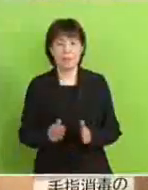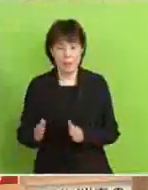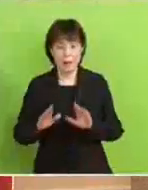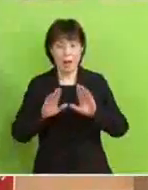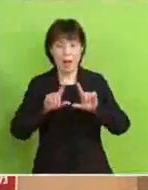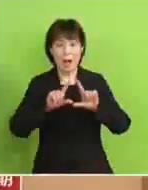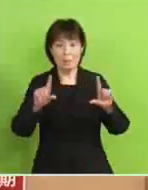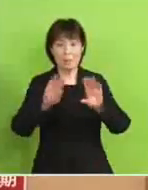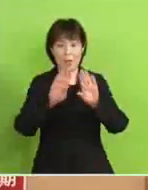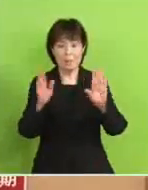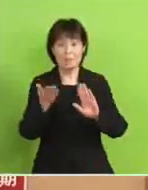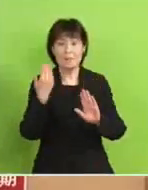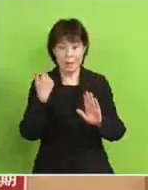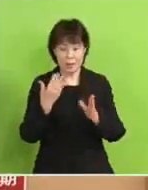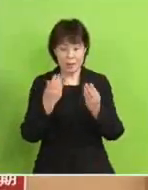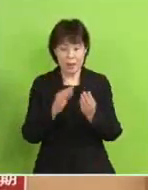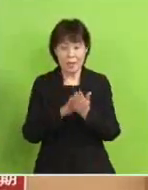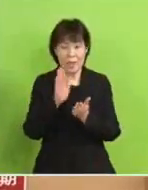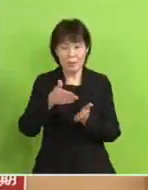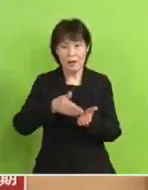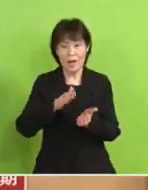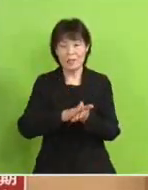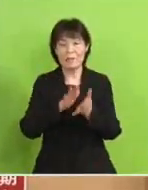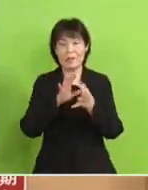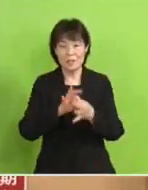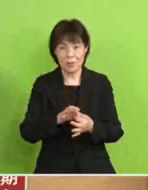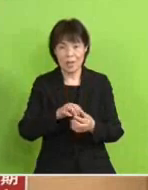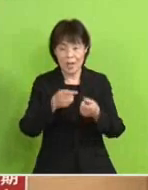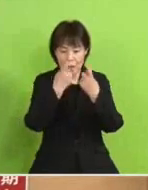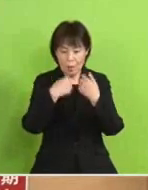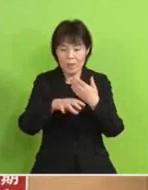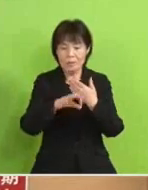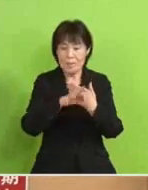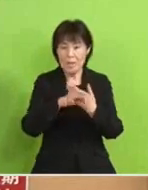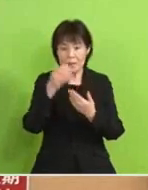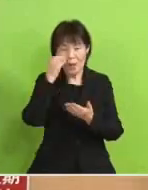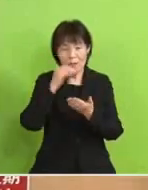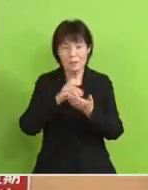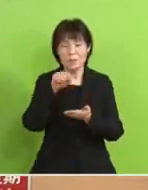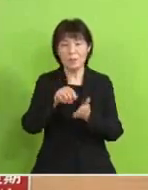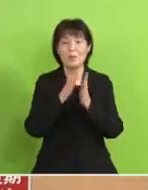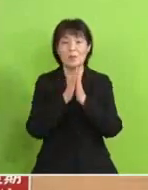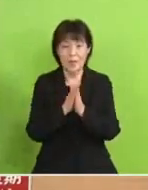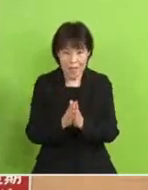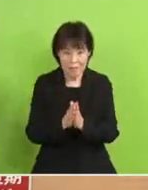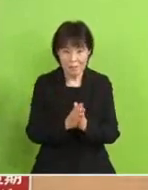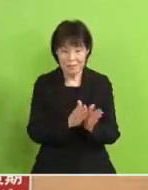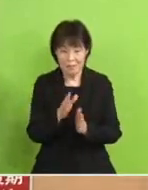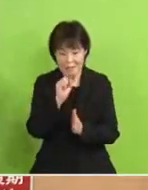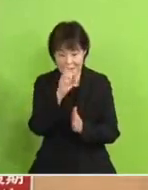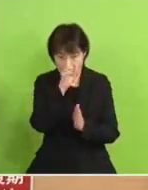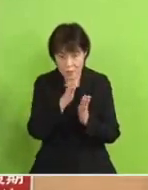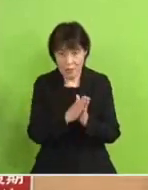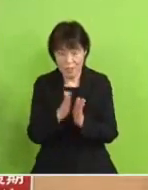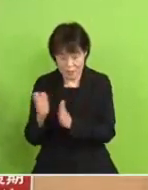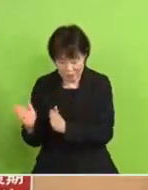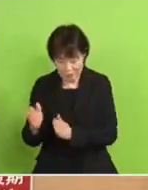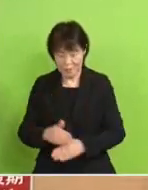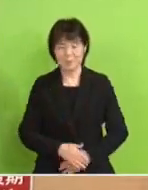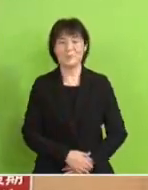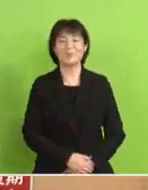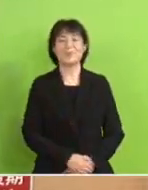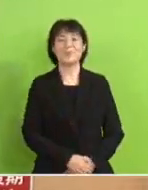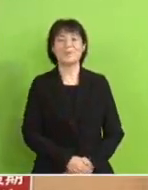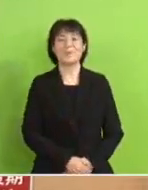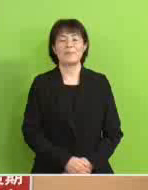それでは記者発表を始めますが、会見終了後、レクがありますので、個別事例などにかかる詳細の確認はそちらでお願いします。では知事、お願いします。